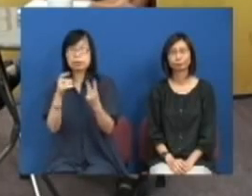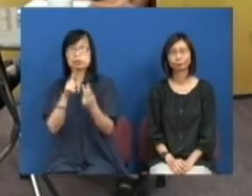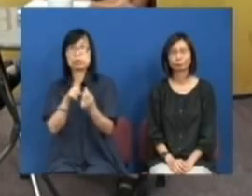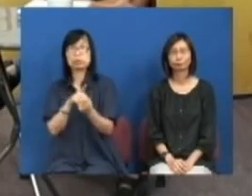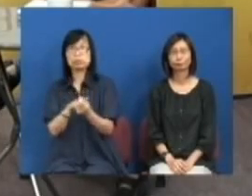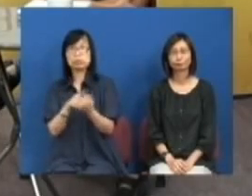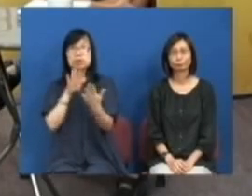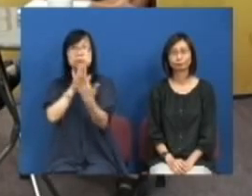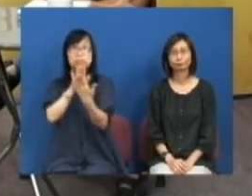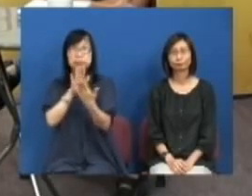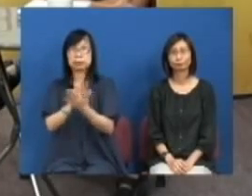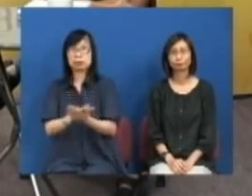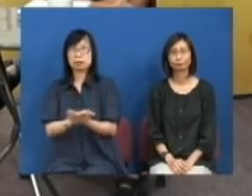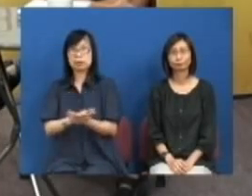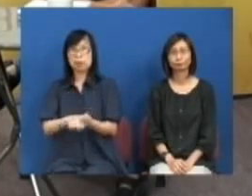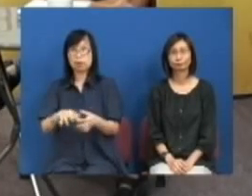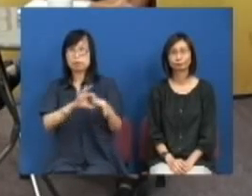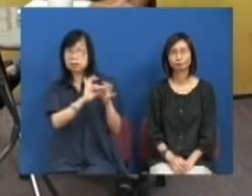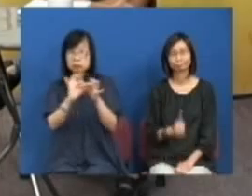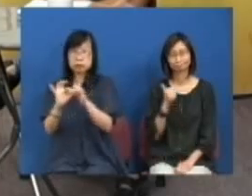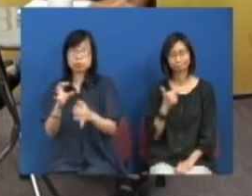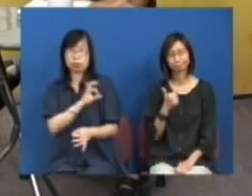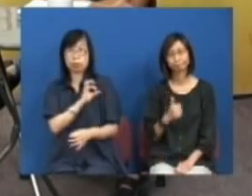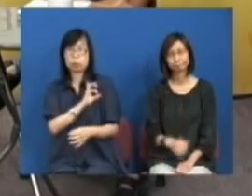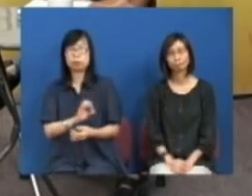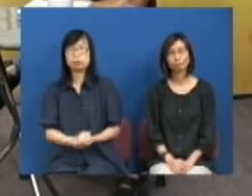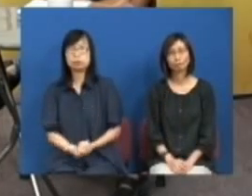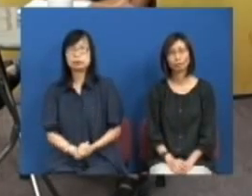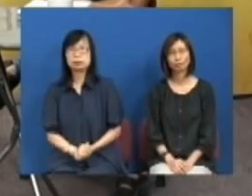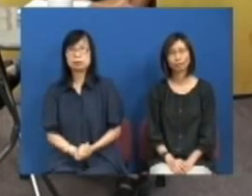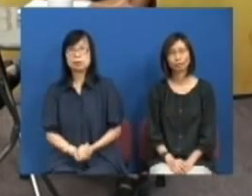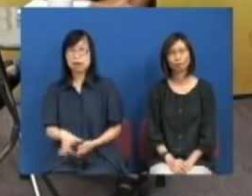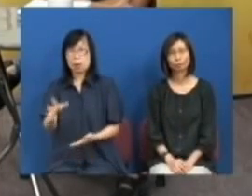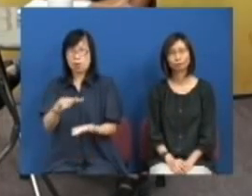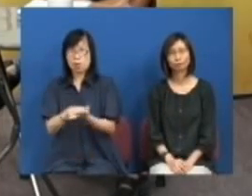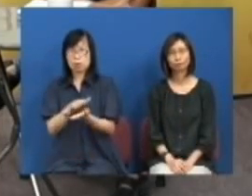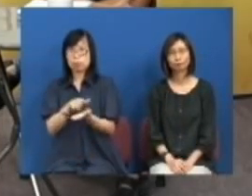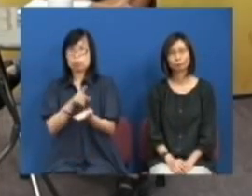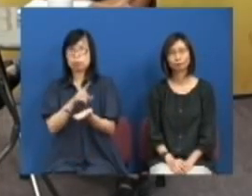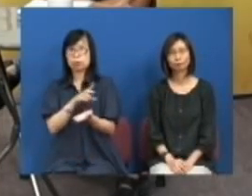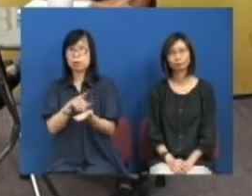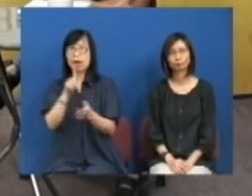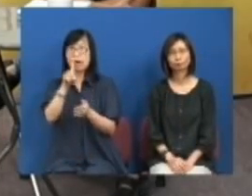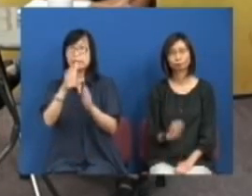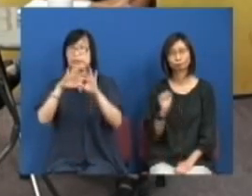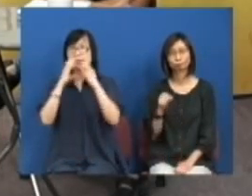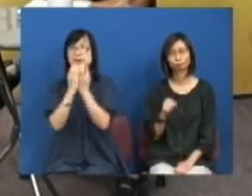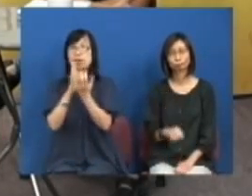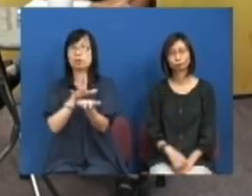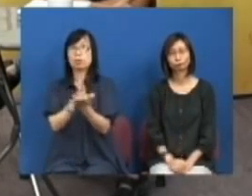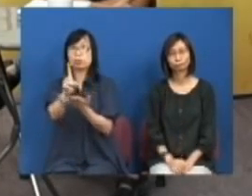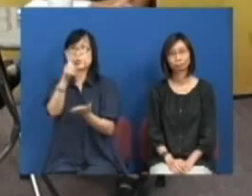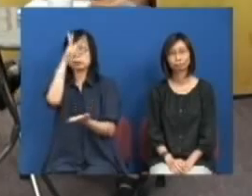因為支聯會五大綱領裏邊有結束一黨專政噶嘛，一黨專政咁結束邊個專政咧？就結束中共一黨專政啦，係咪？